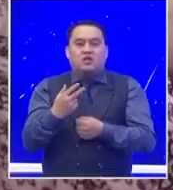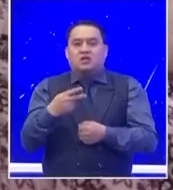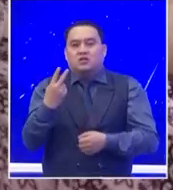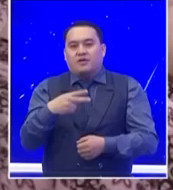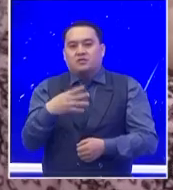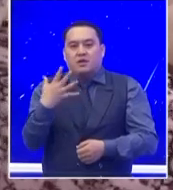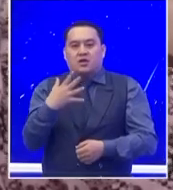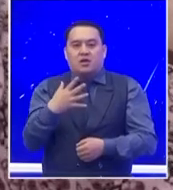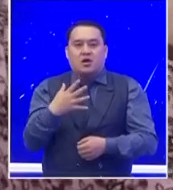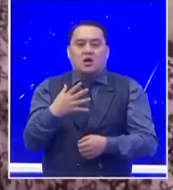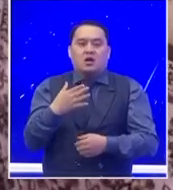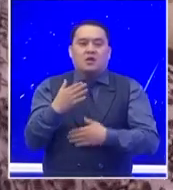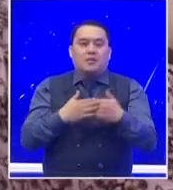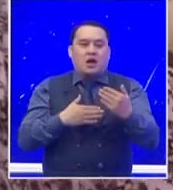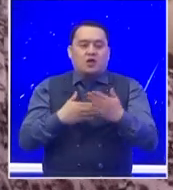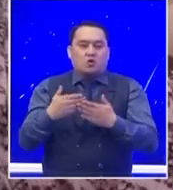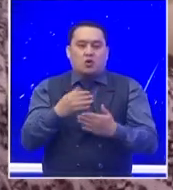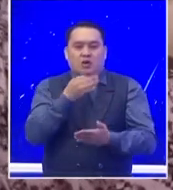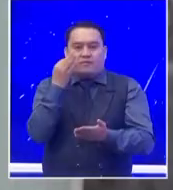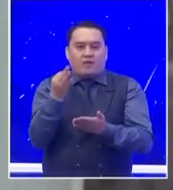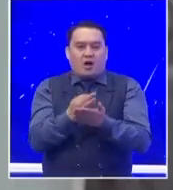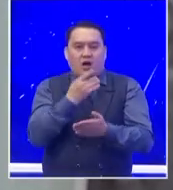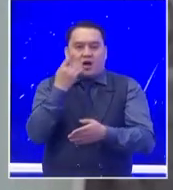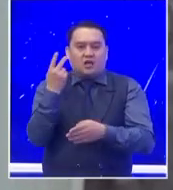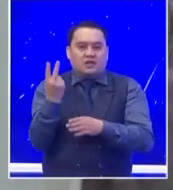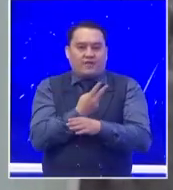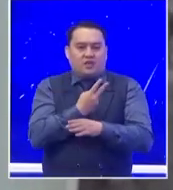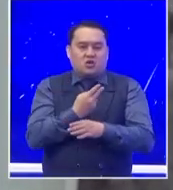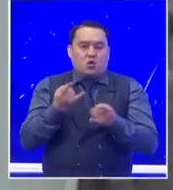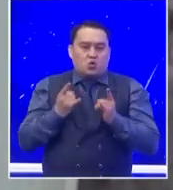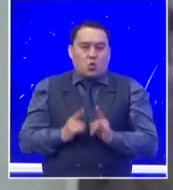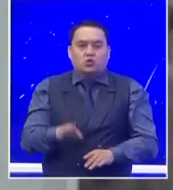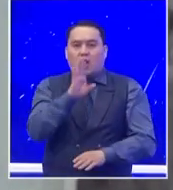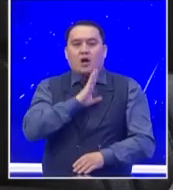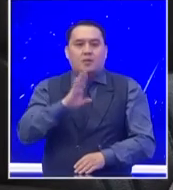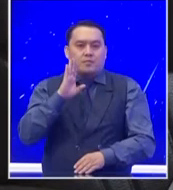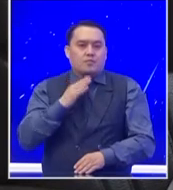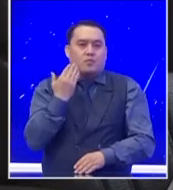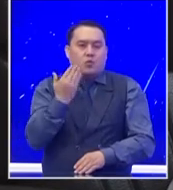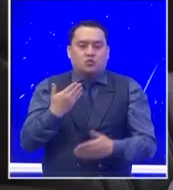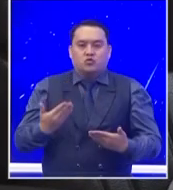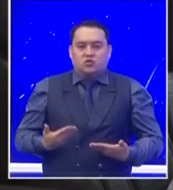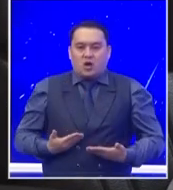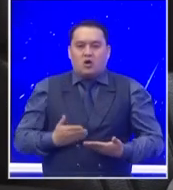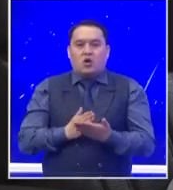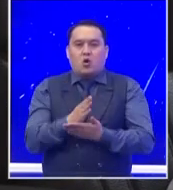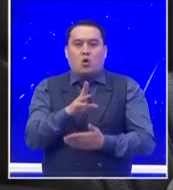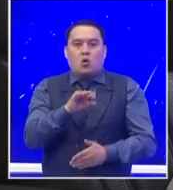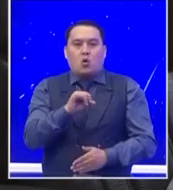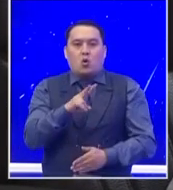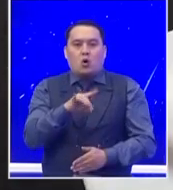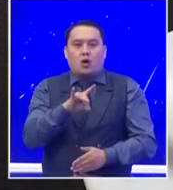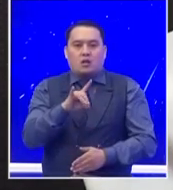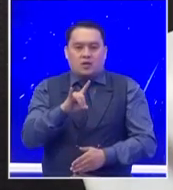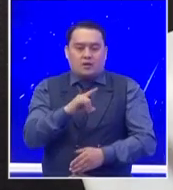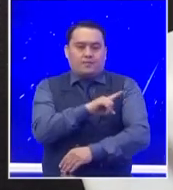века она несет на своих хрупких плечах двойную ответственность за жизни матерей и новорожденных. Свой трудовой путь она начала с работы в Когалинской районной